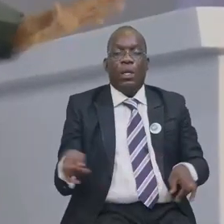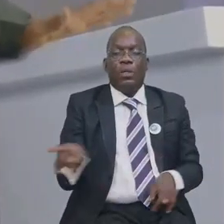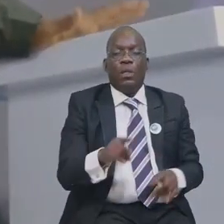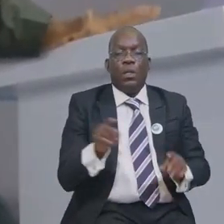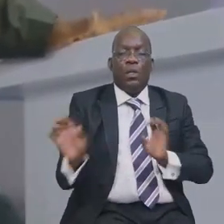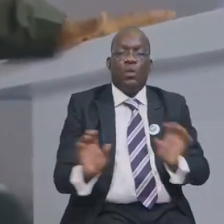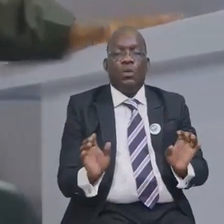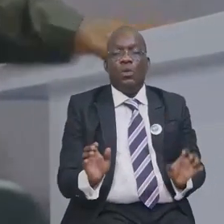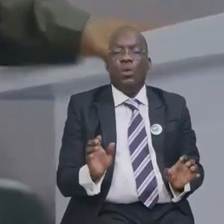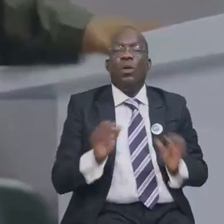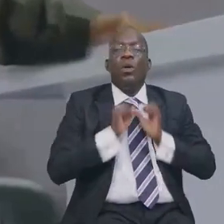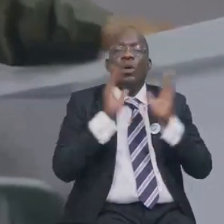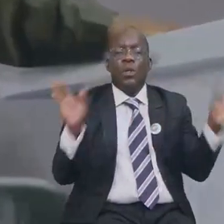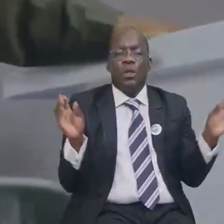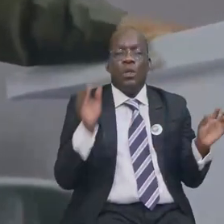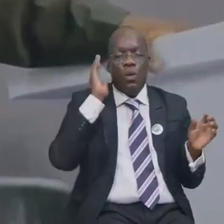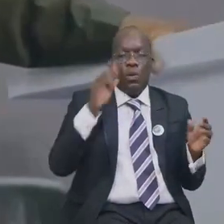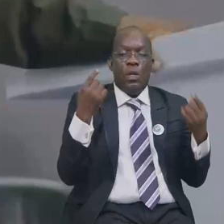va marcher.